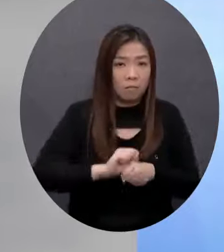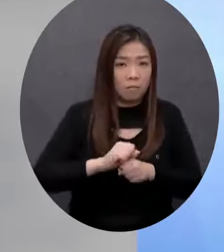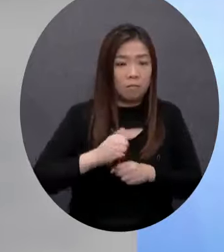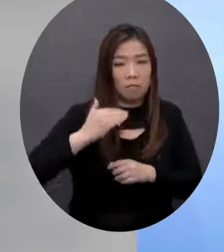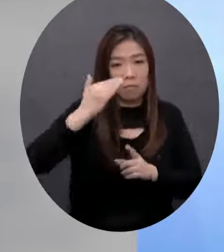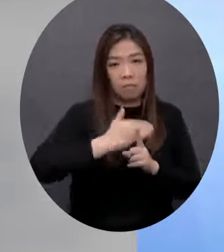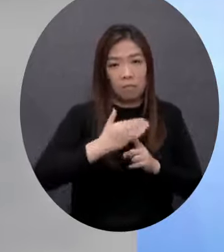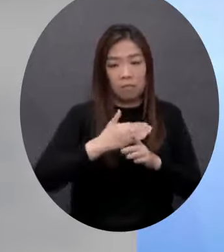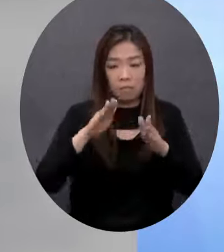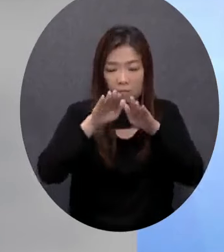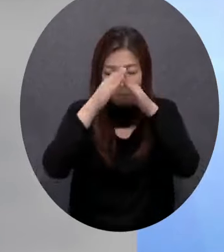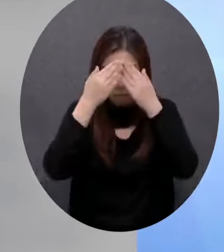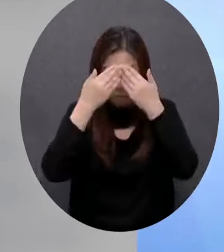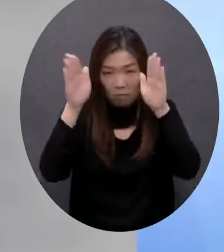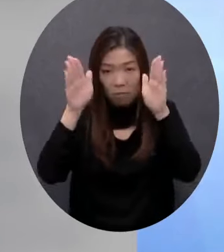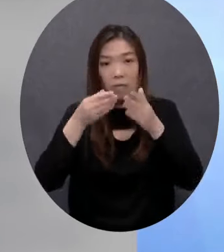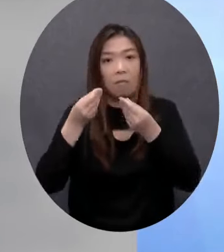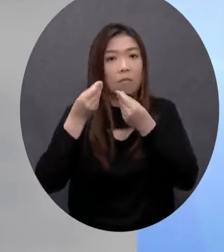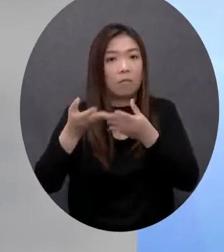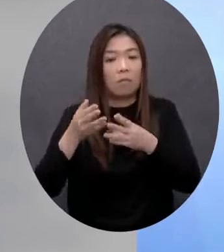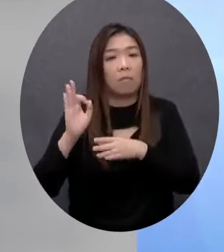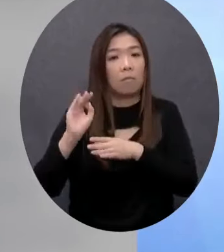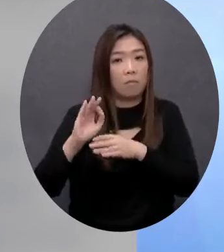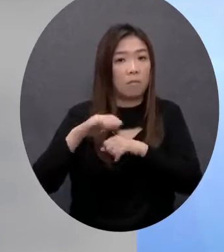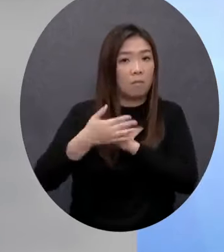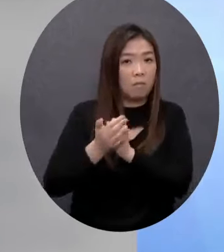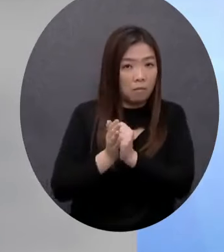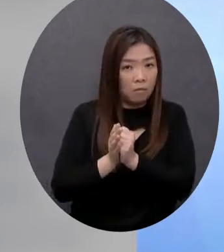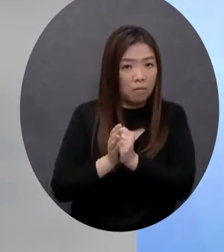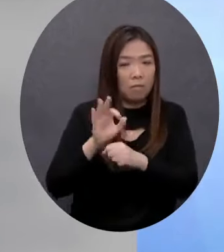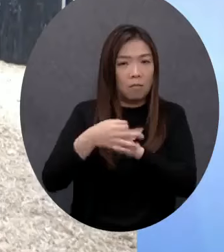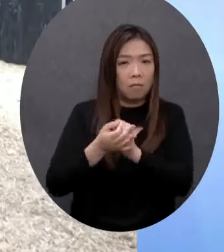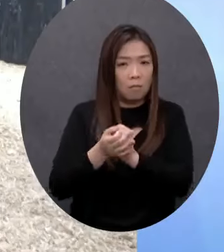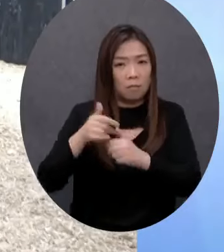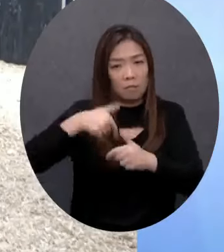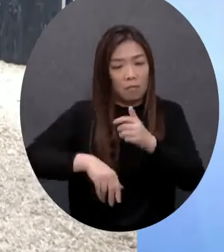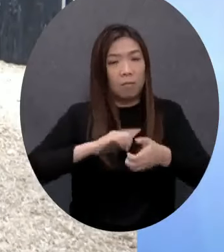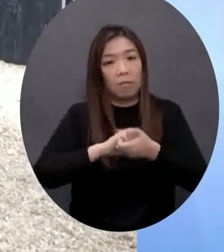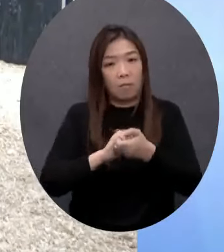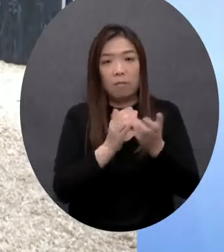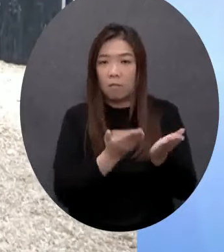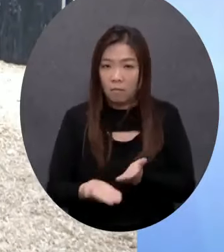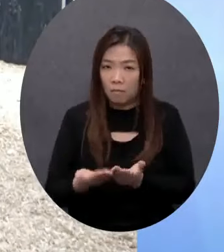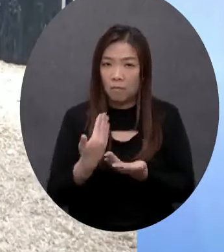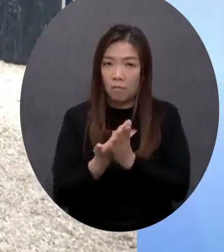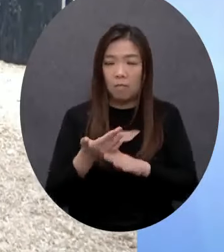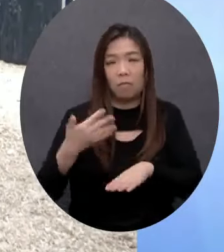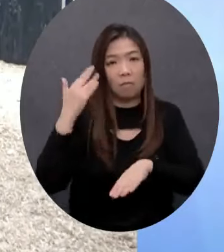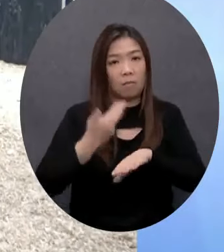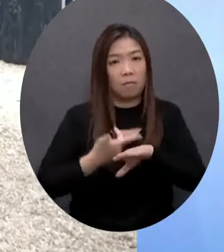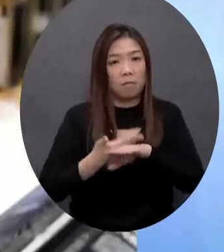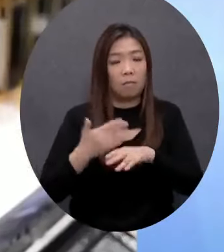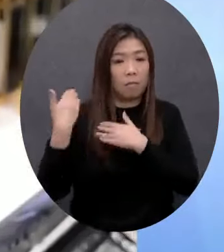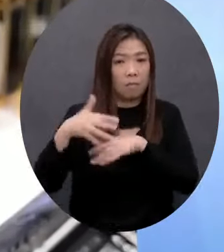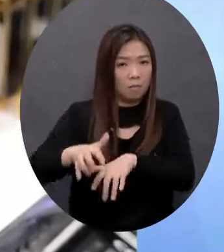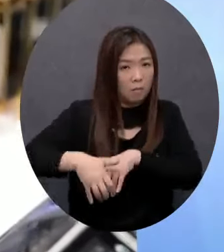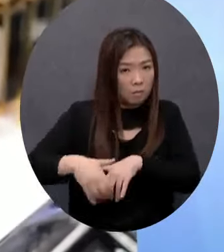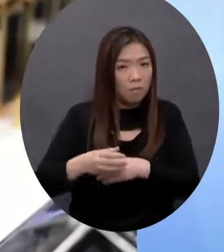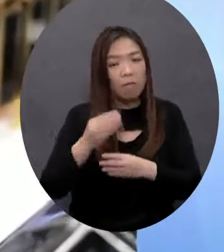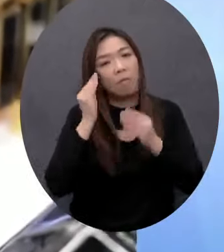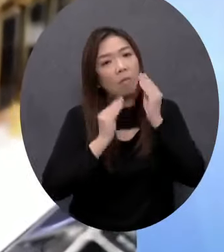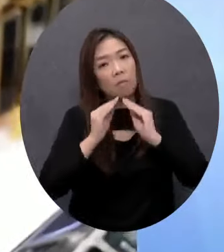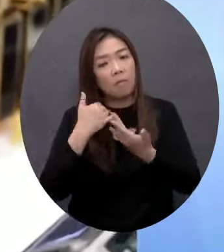開放，同法國在內嘅世界各國深化合作，歡迎更多高質量法國農產品、化妝品